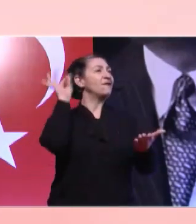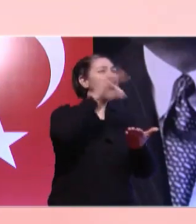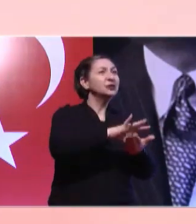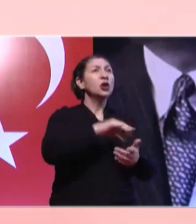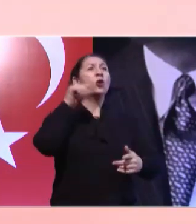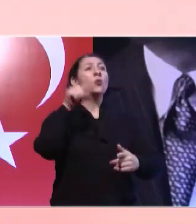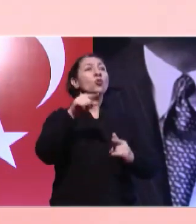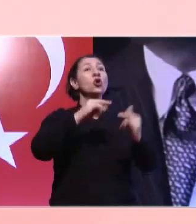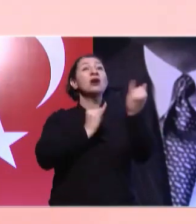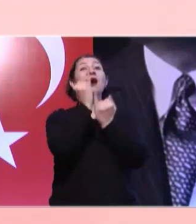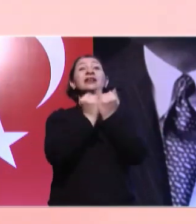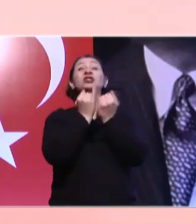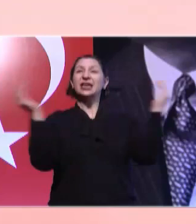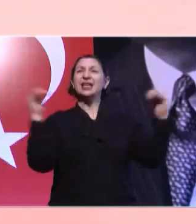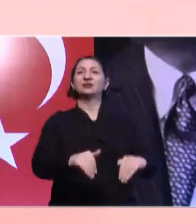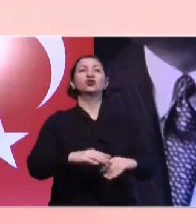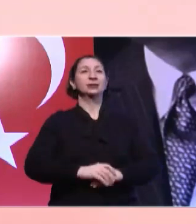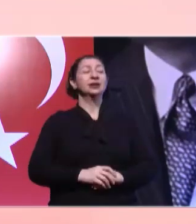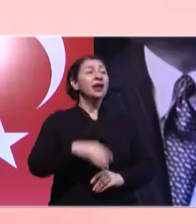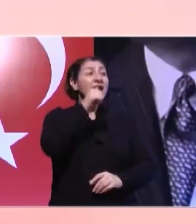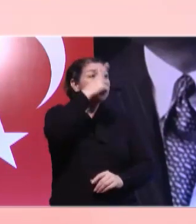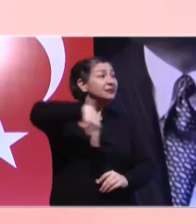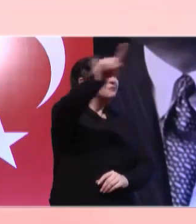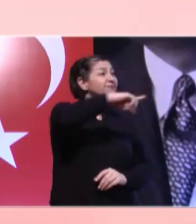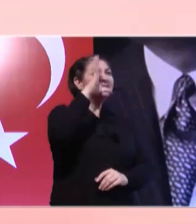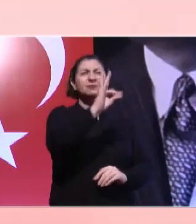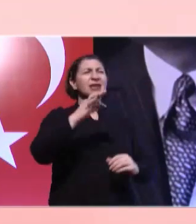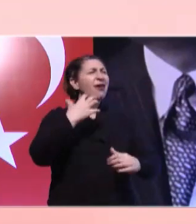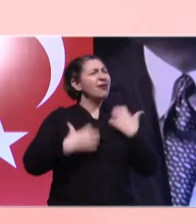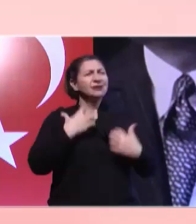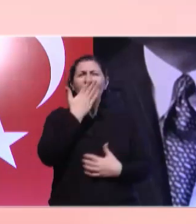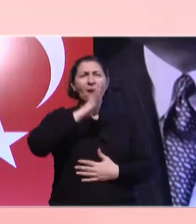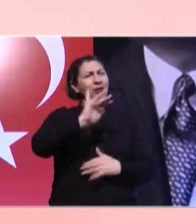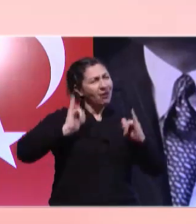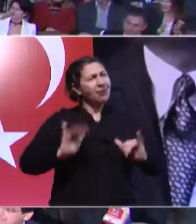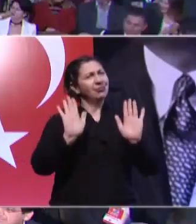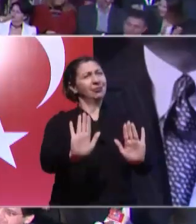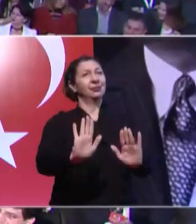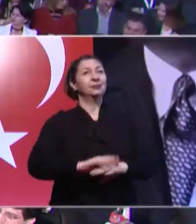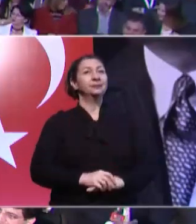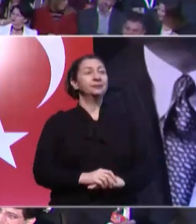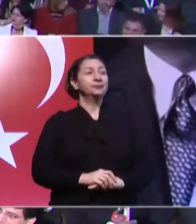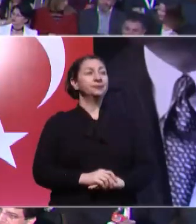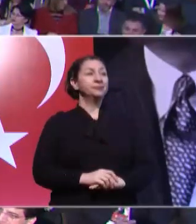bu ülkeye kardeşliği getireceğiz. Hiç kimsenin endişesi olmasın.